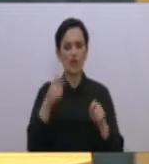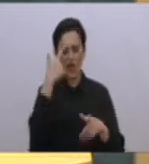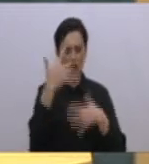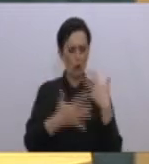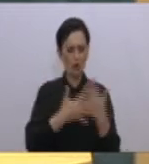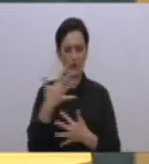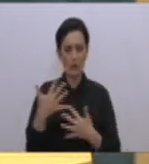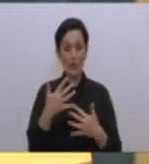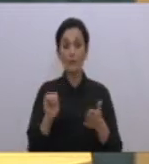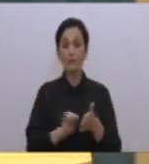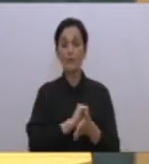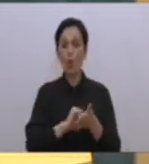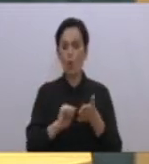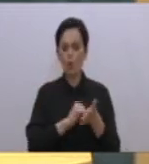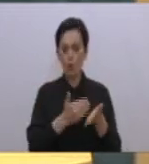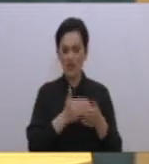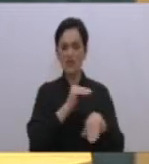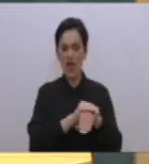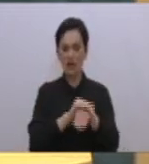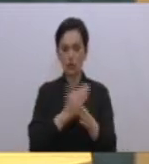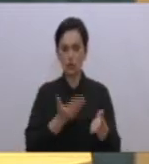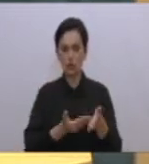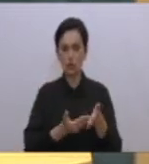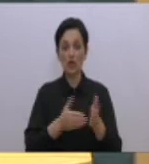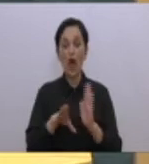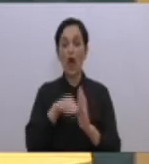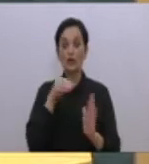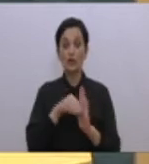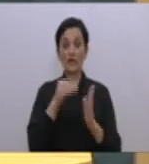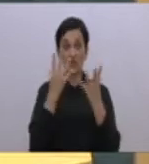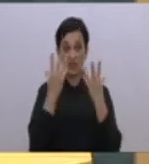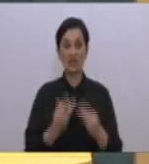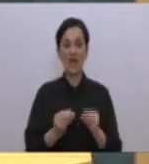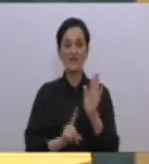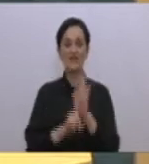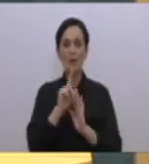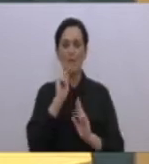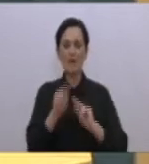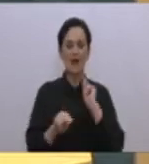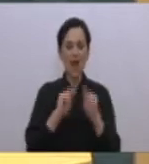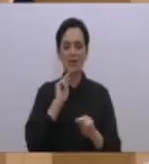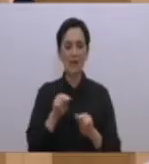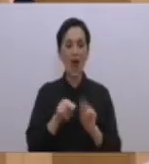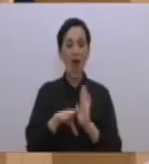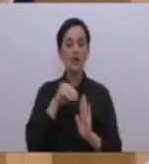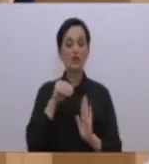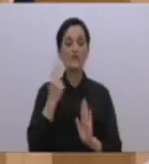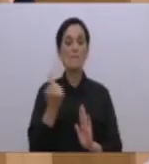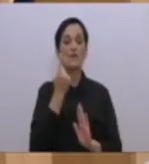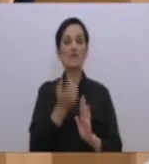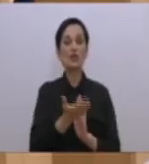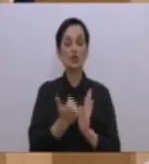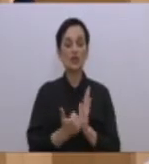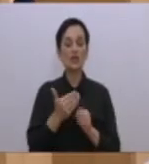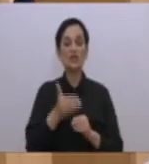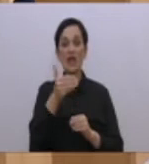გაურკვევლობას. დოკუმენტალურად დადასტურდა, რომ არჩევნების დღესვე წამოწყებული ბრალდება არჩევნების პირველადი შედეგების